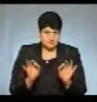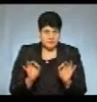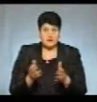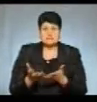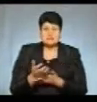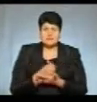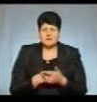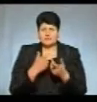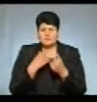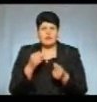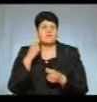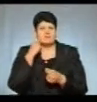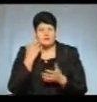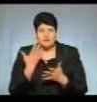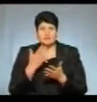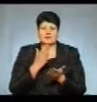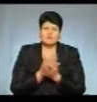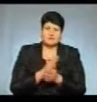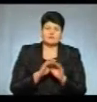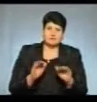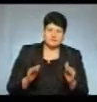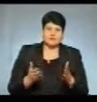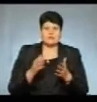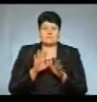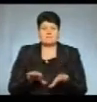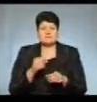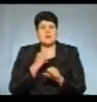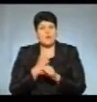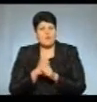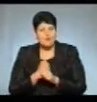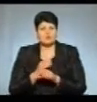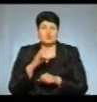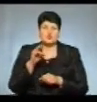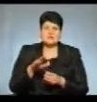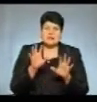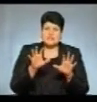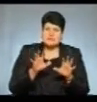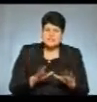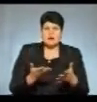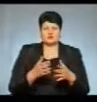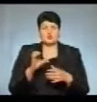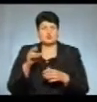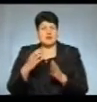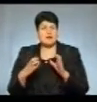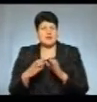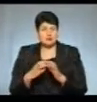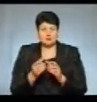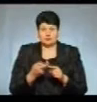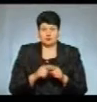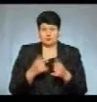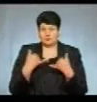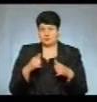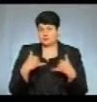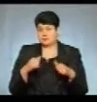збирається інформація про вік, про наявність дітей, про місце роботи, про соціальний статус, про соціальну категорію. Що взагалі дуже дивно і